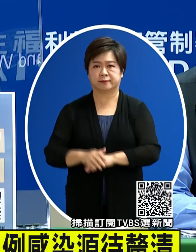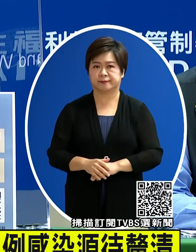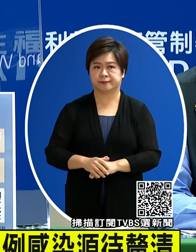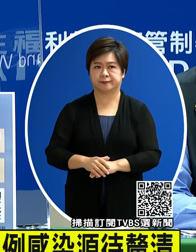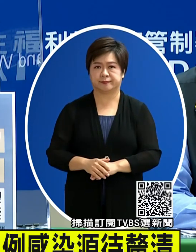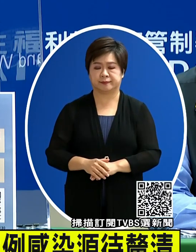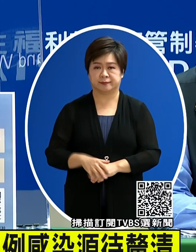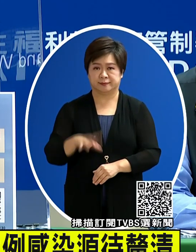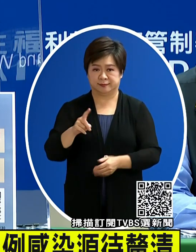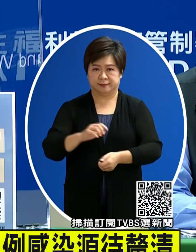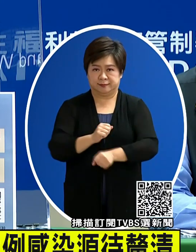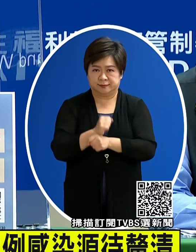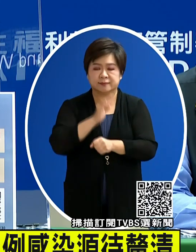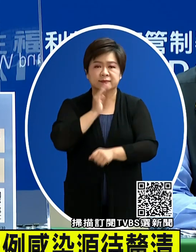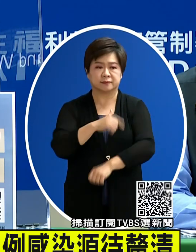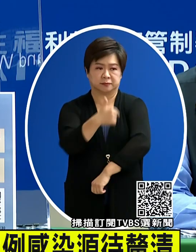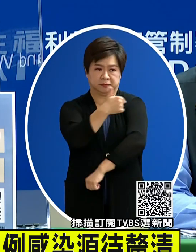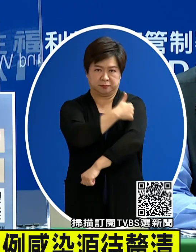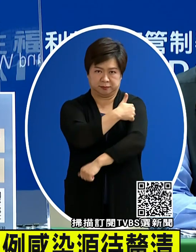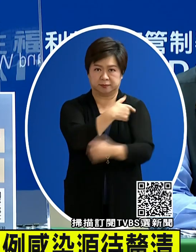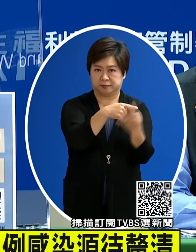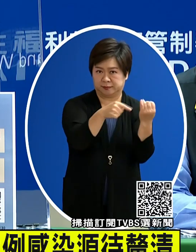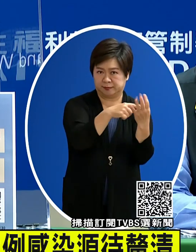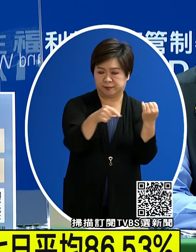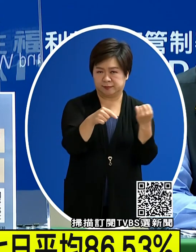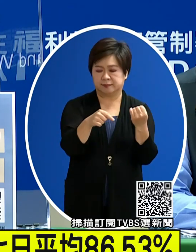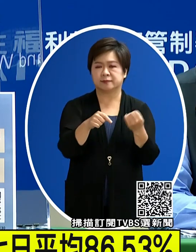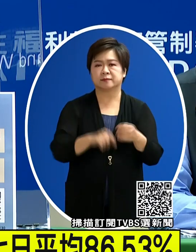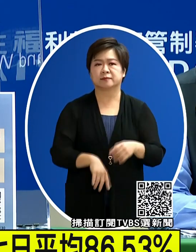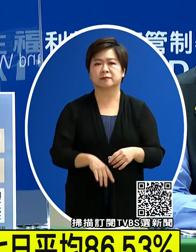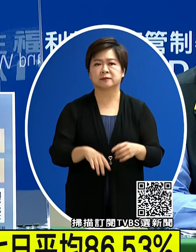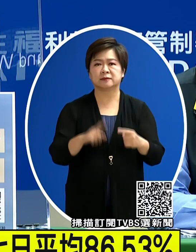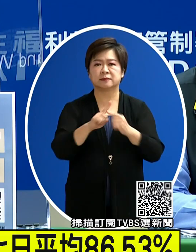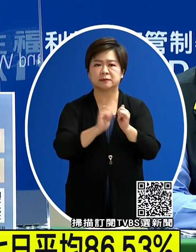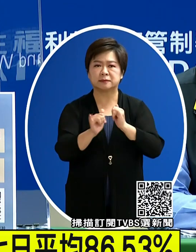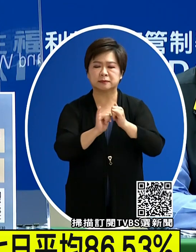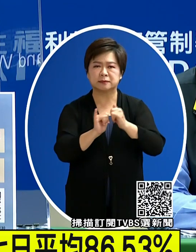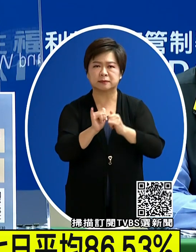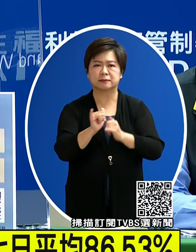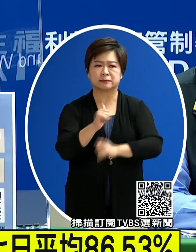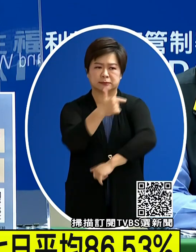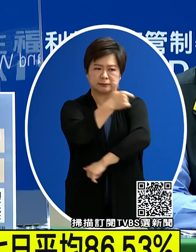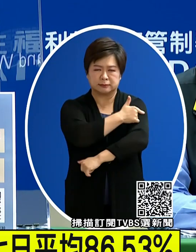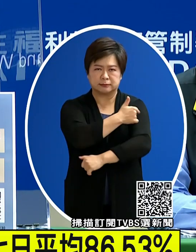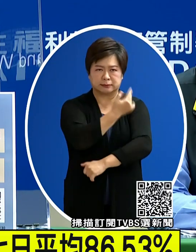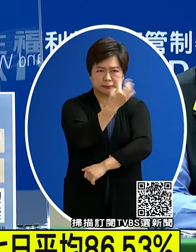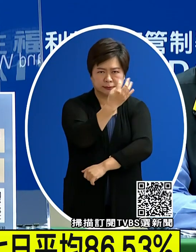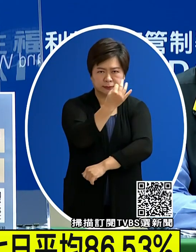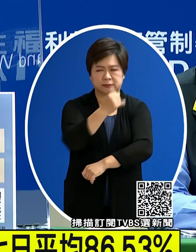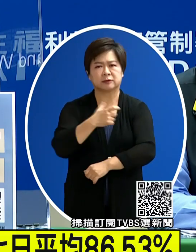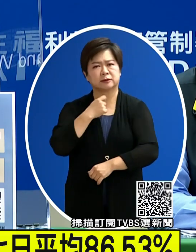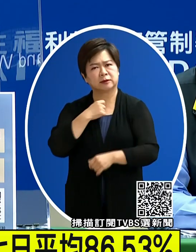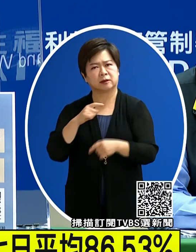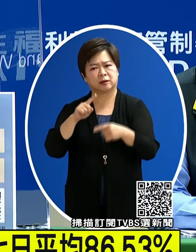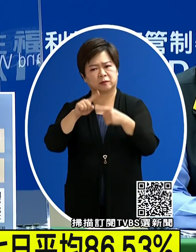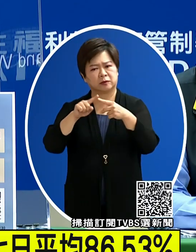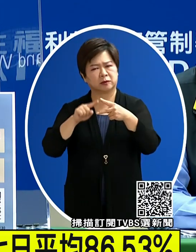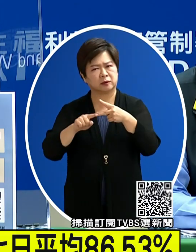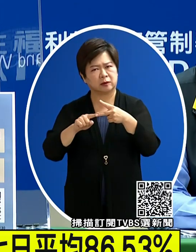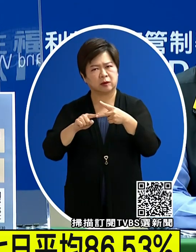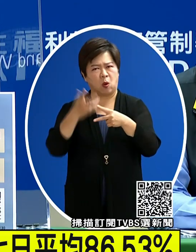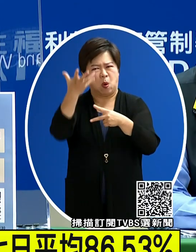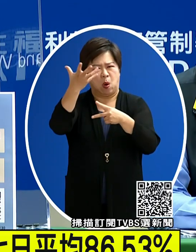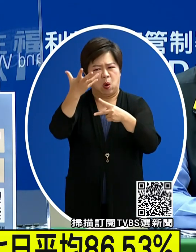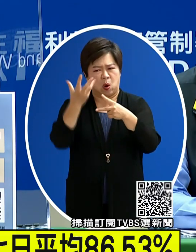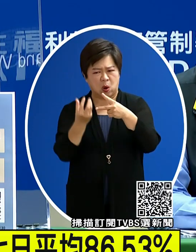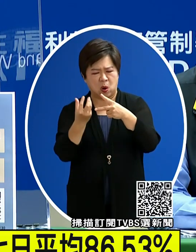剂次人口比。好，那剂次人口比里面那到底要分配在第一剂多还是第二剂多还是两边一样